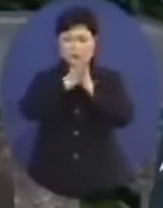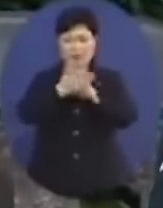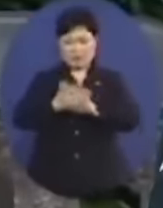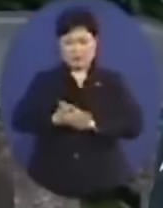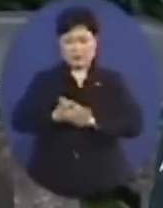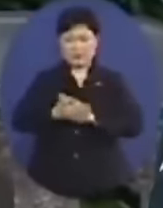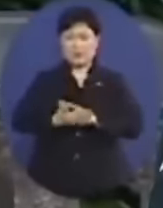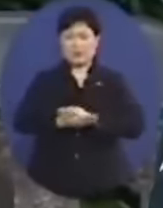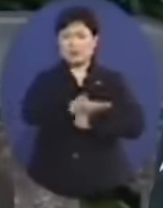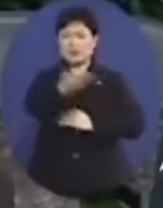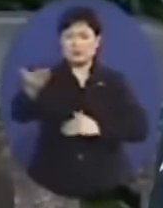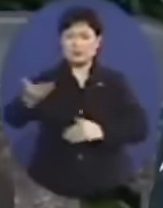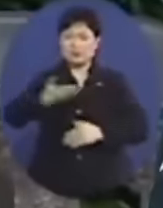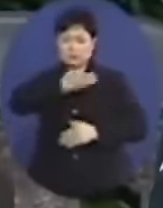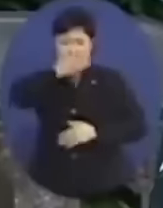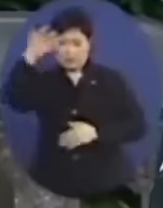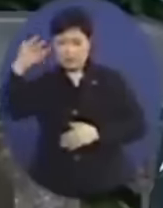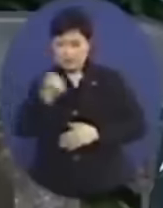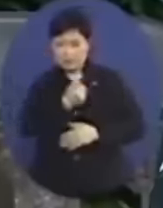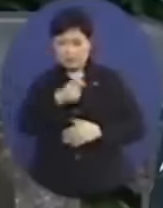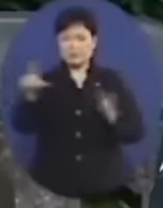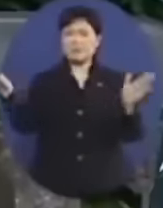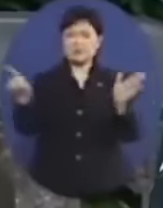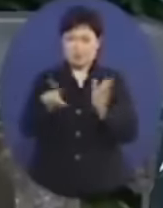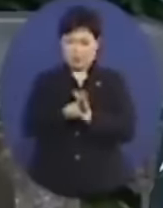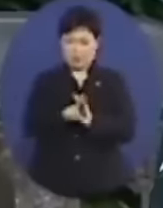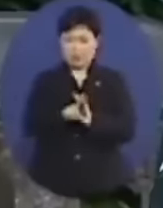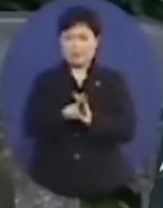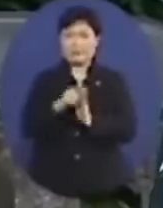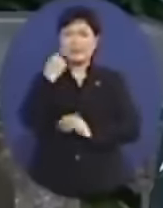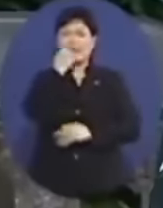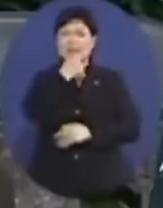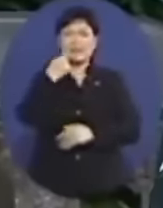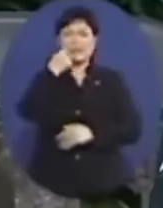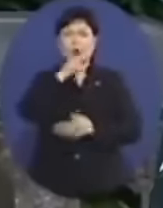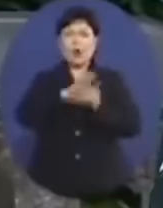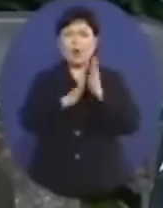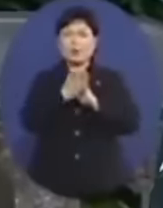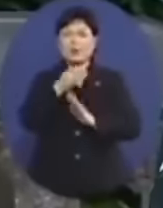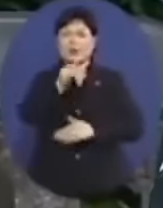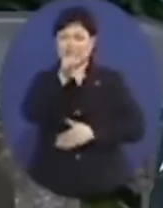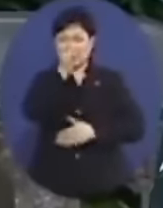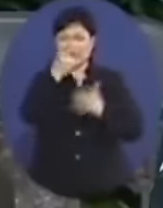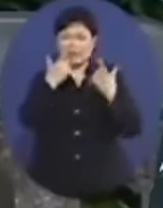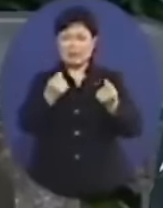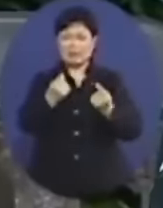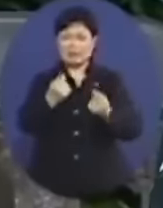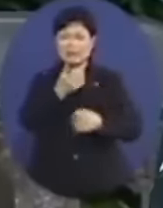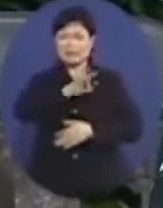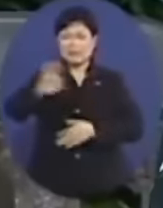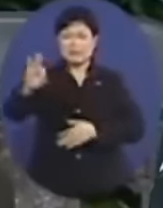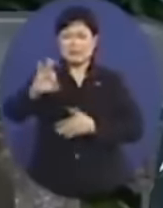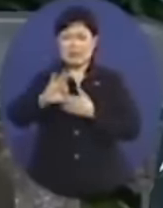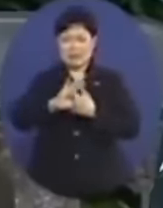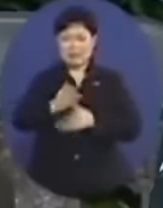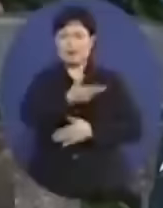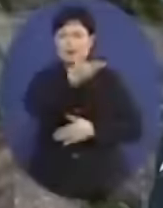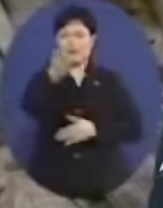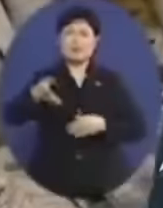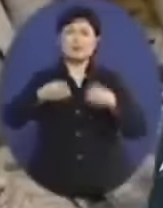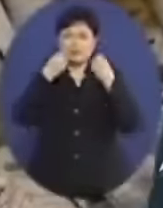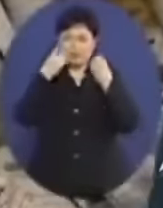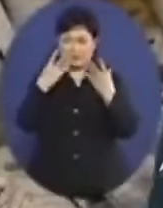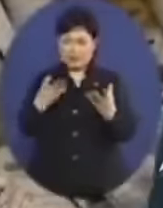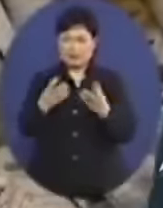꿈꾸고 아멘 믿고 으로으로 없는 것을는 것까지 시인하면 아멘 여러분은 새로운